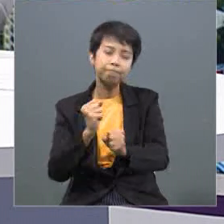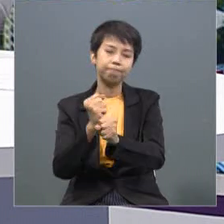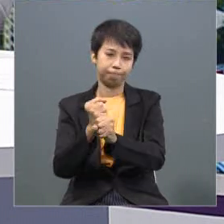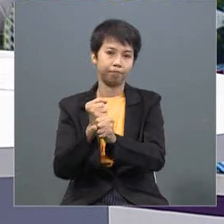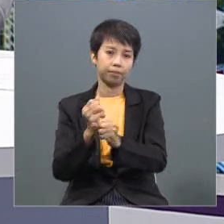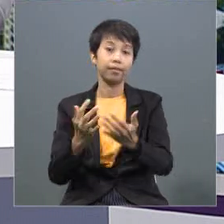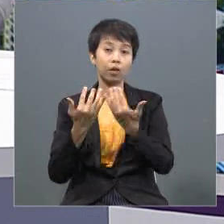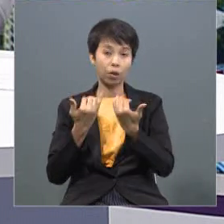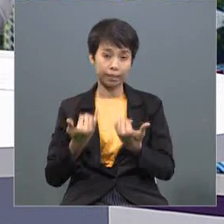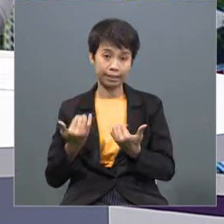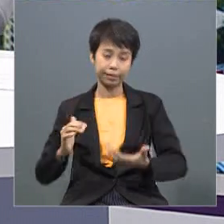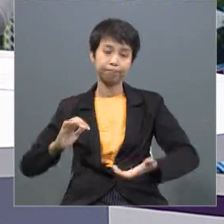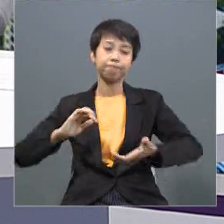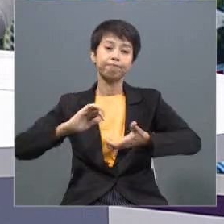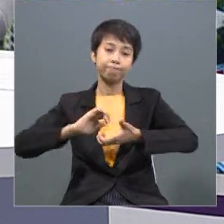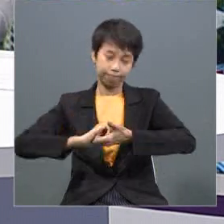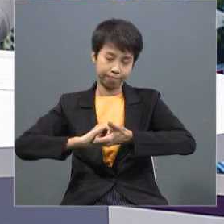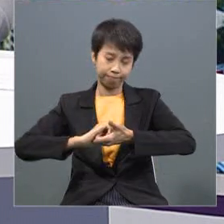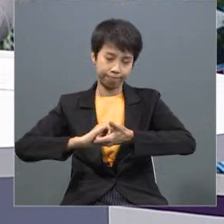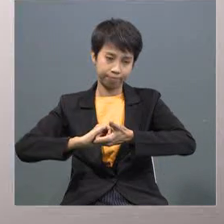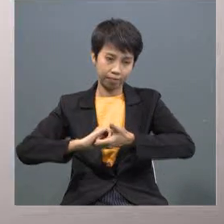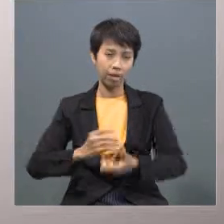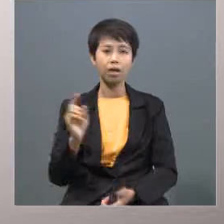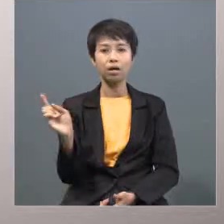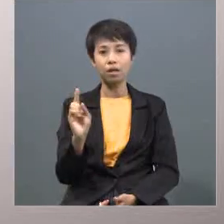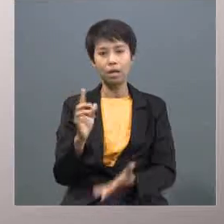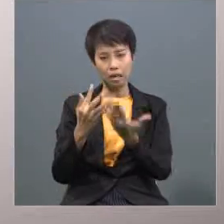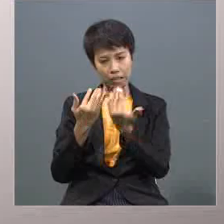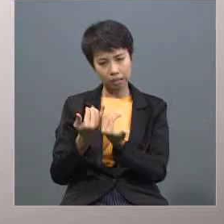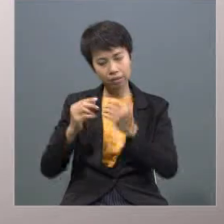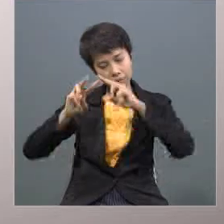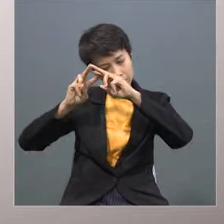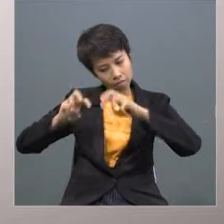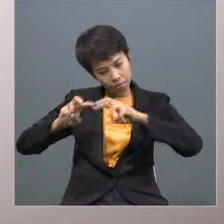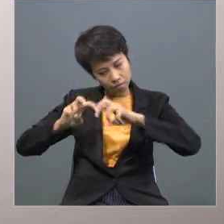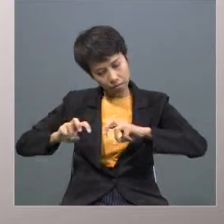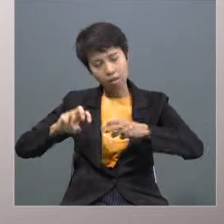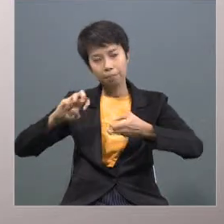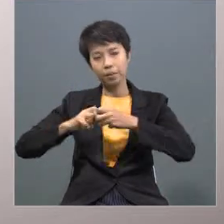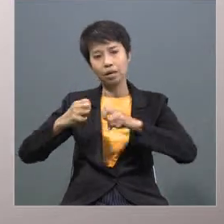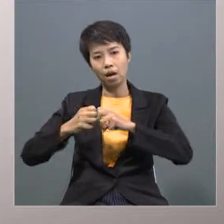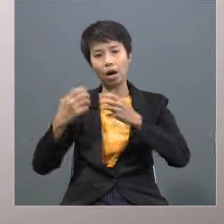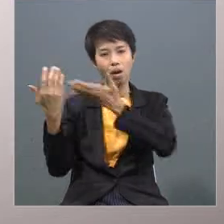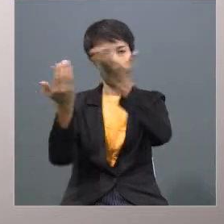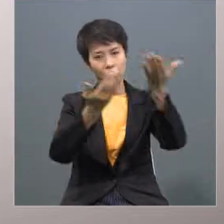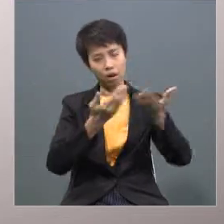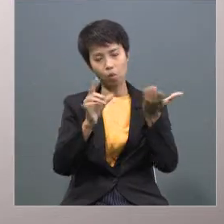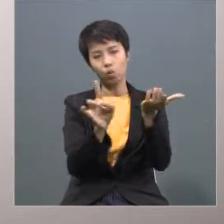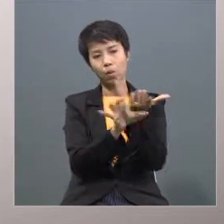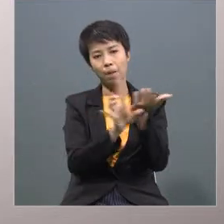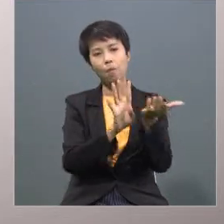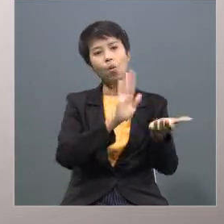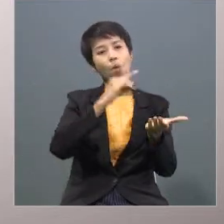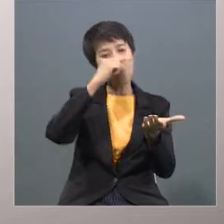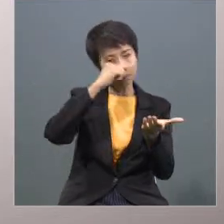ได้เกิดความร่วมมือกันระหว่างจิสด้ากับ NASAในการศึกษาปัญหาคุณภาพอากาศของไทยนะครับเพื่อนำมาใช้ประโยชน์ในการ